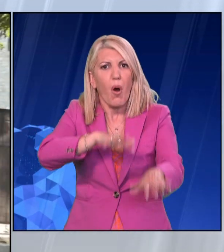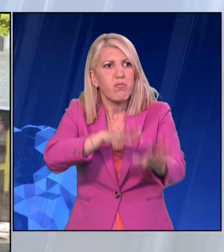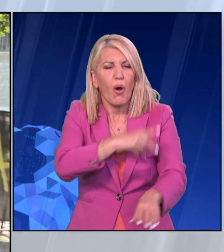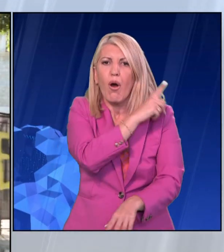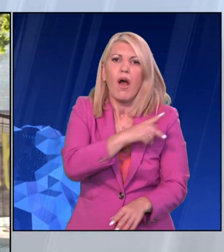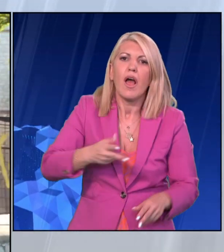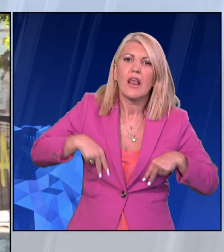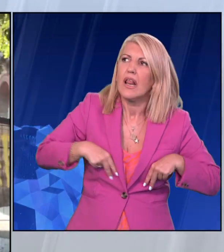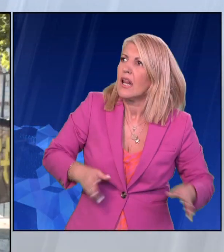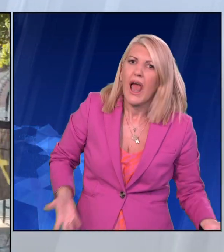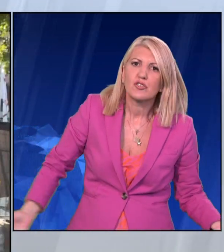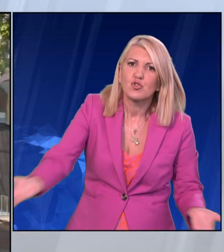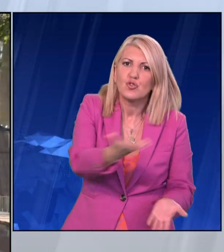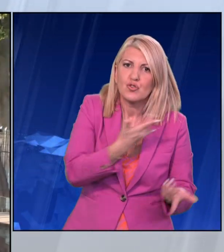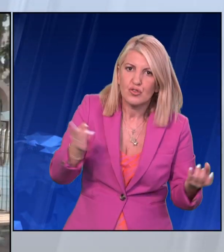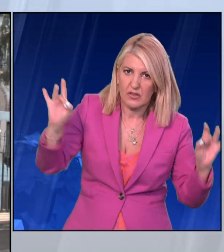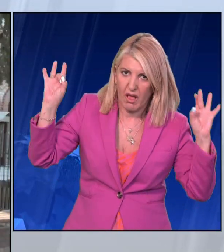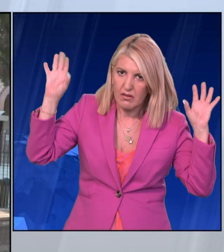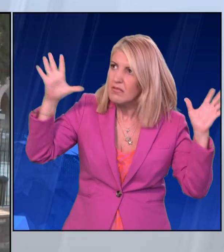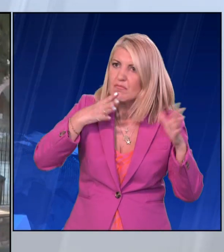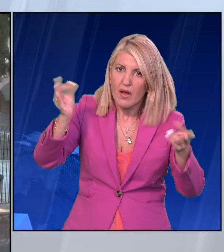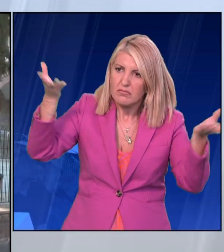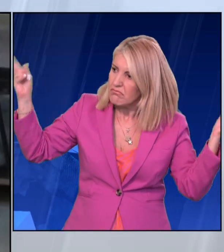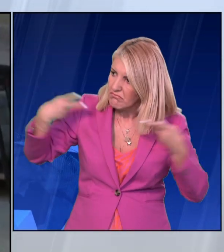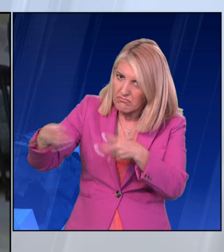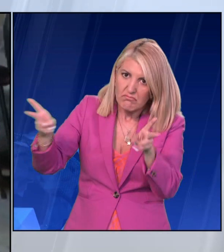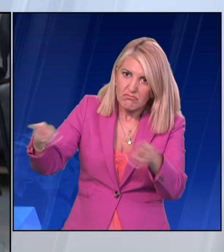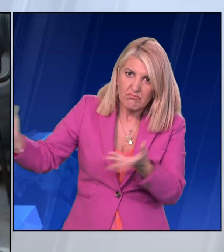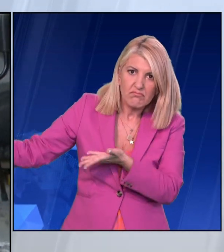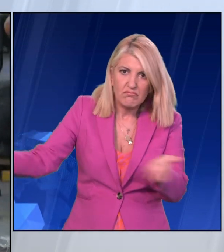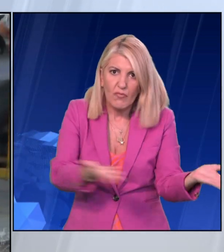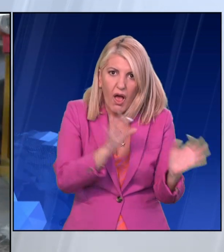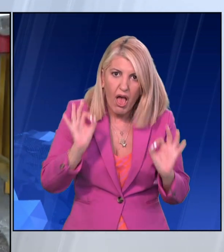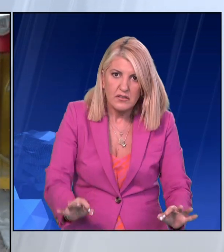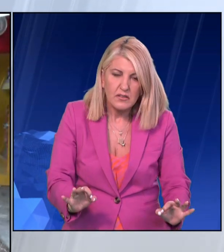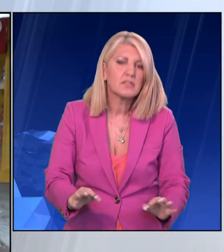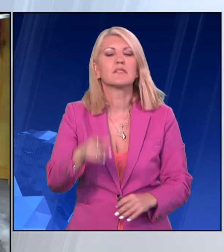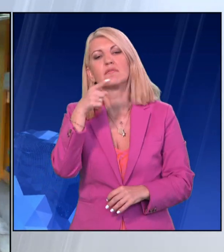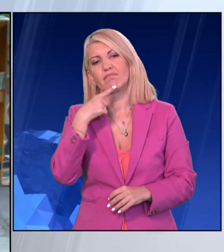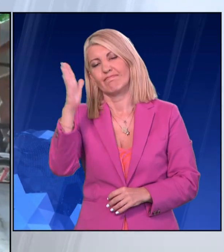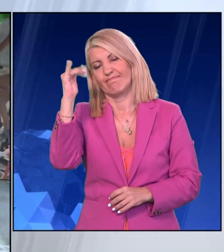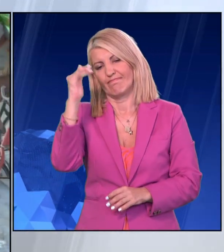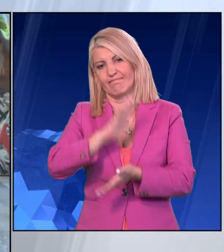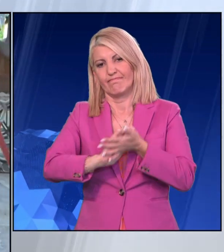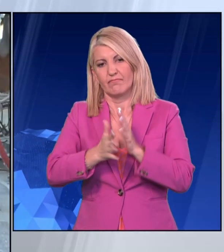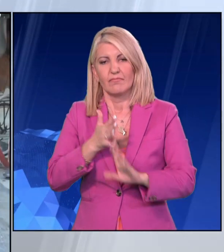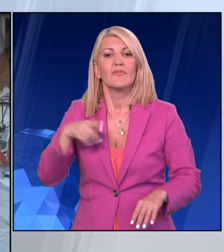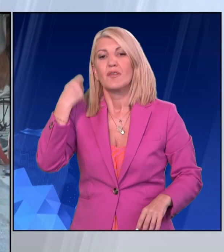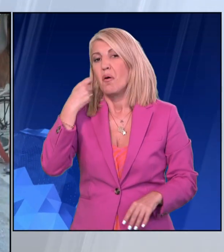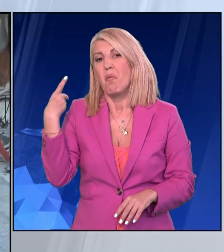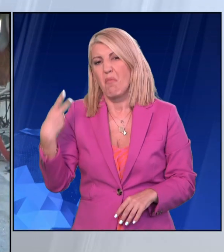ΑΕΚΑΡΑ. Με αυτό το πανό, οι φίλοι της ΑΕΚ αποχαιρέτησαν τον Μιχάλη. Η μητέρα του, στο άκουσμα της δολοφονίας του παιδιού της,